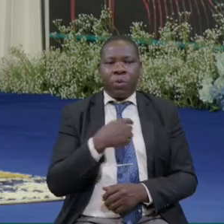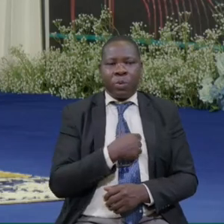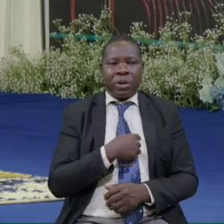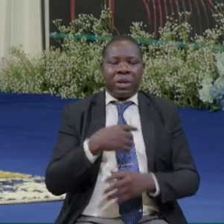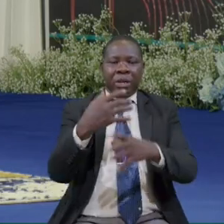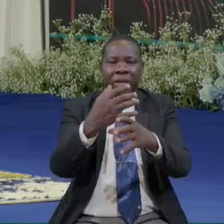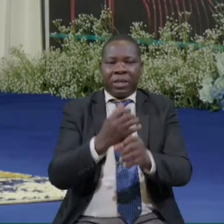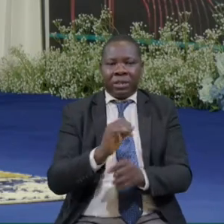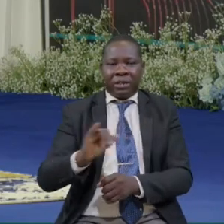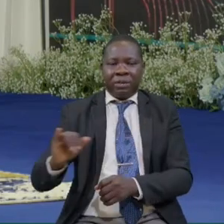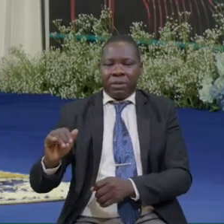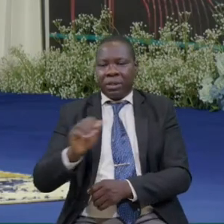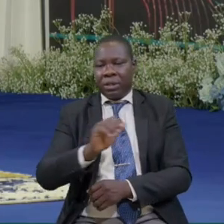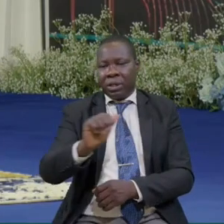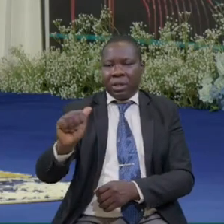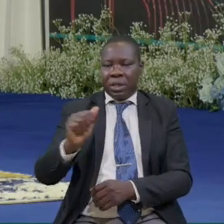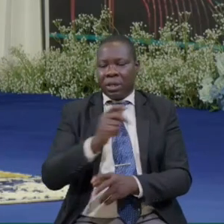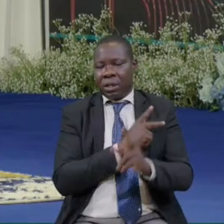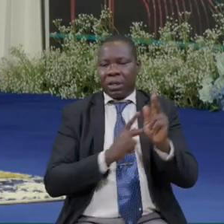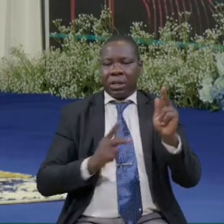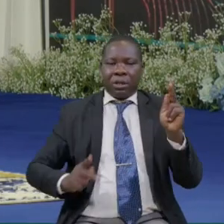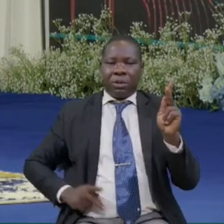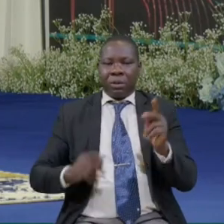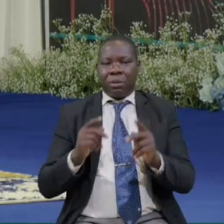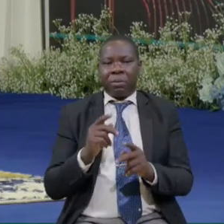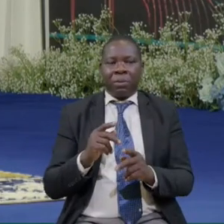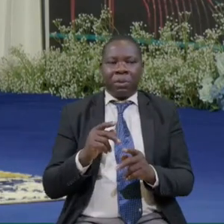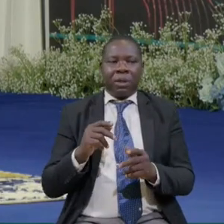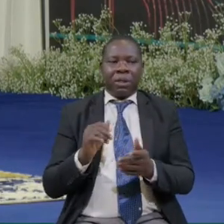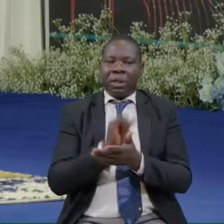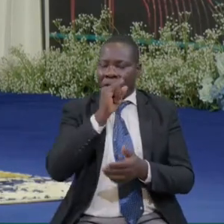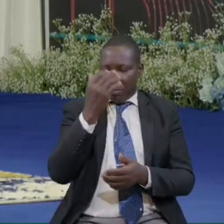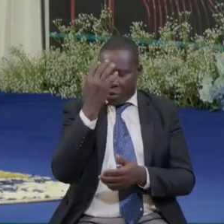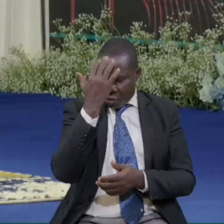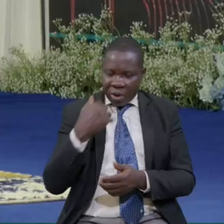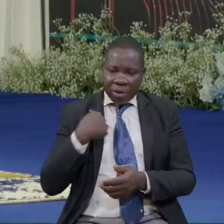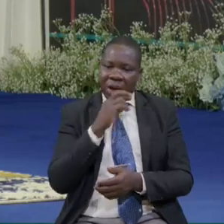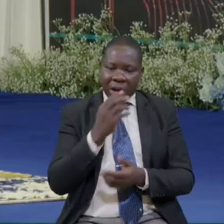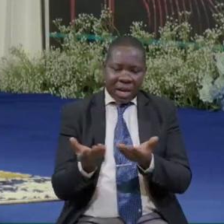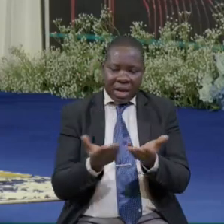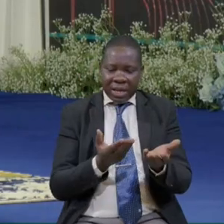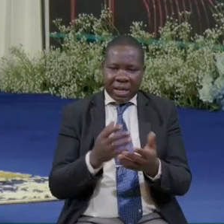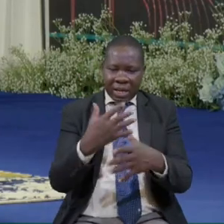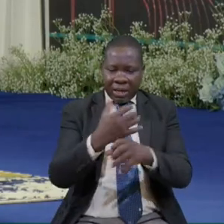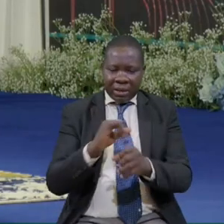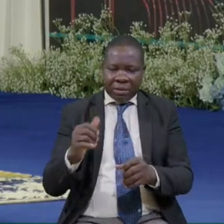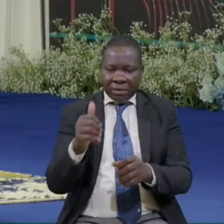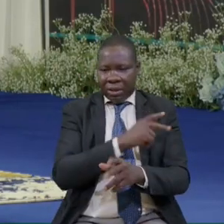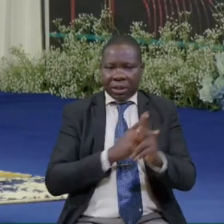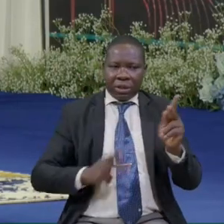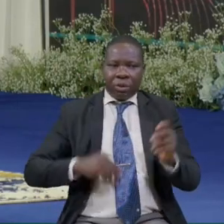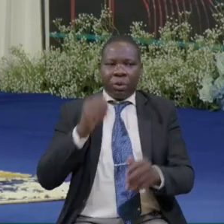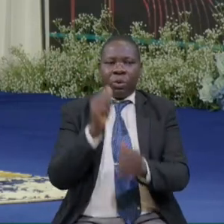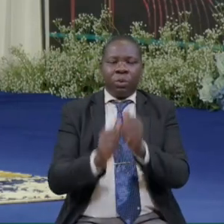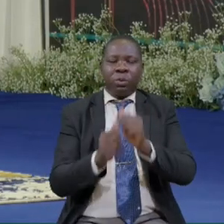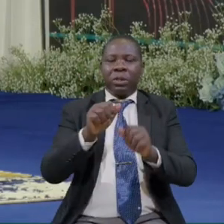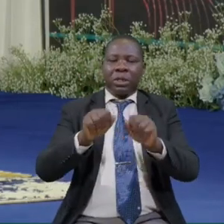recevant un royaume inébranlable, c'est comme nous sommes ici, nous avons un royaume,